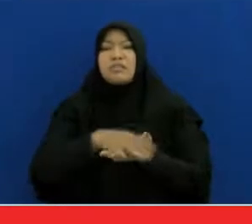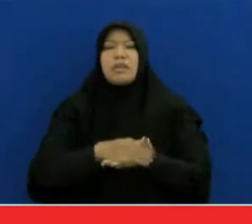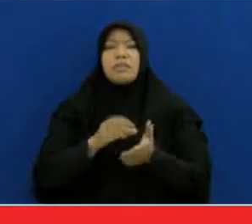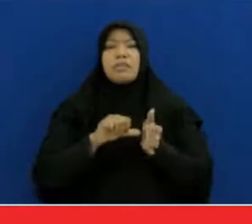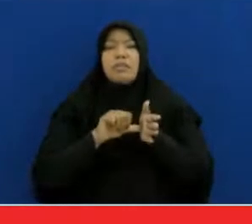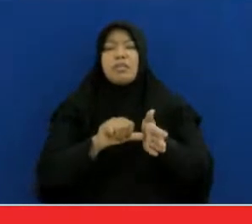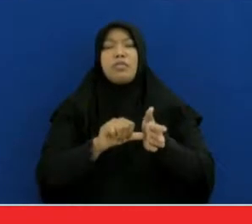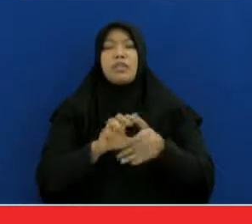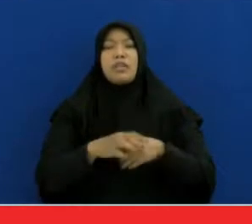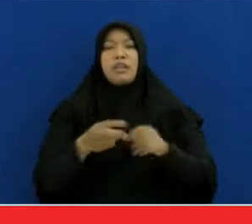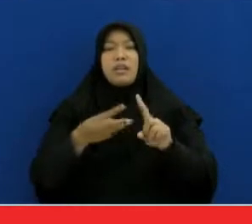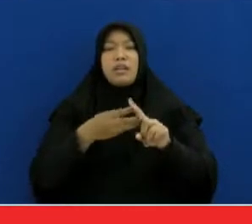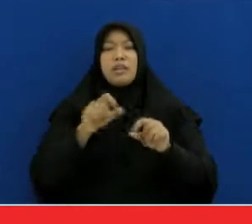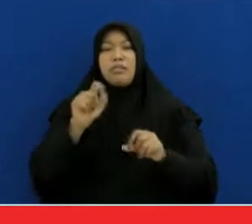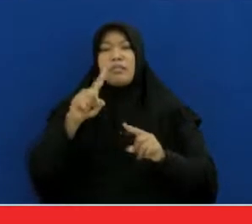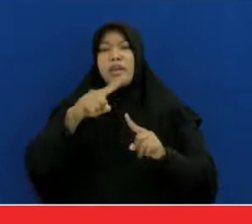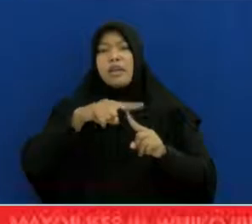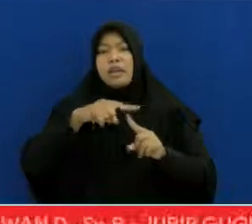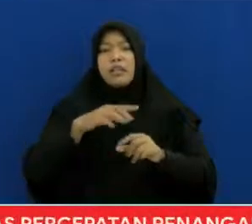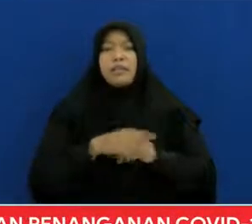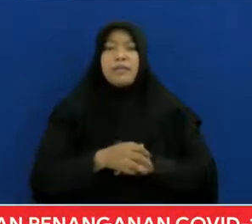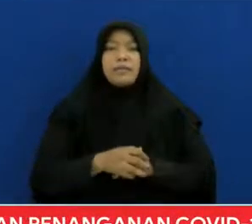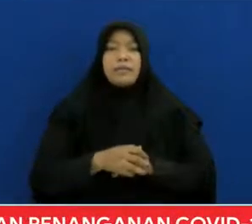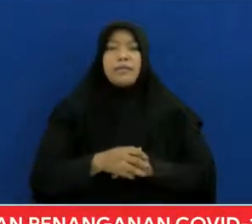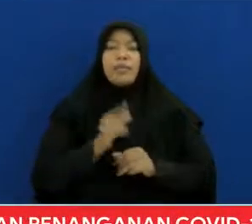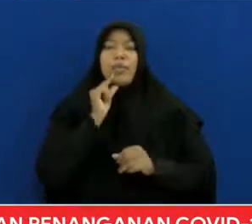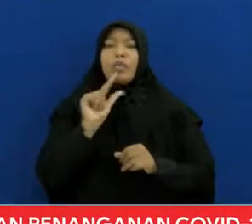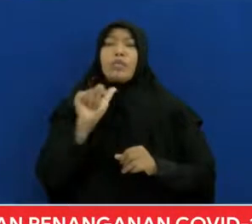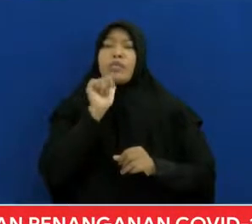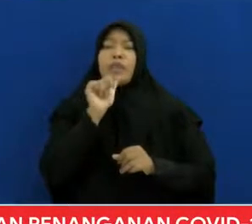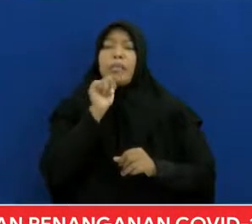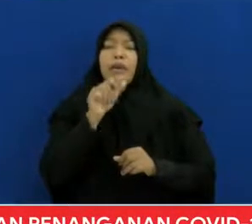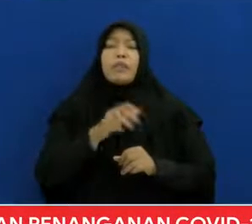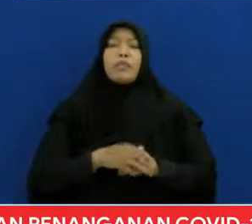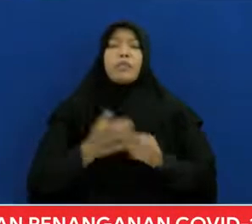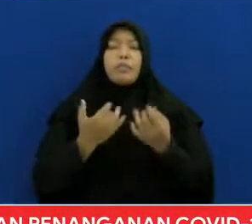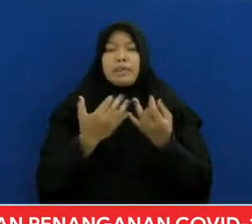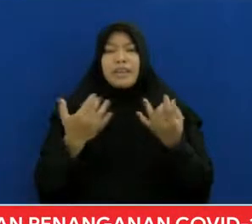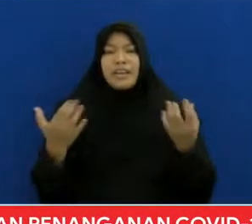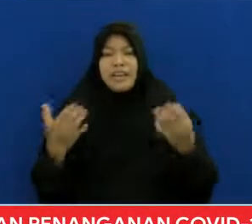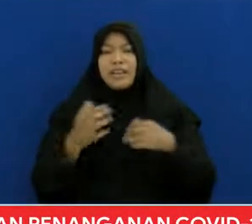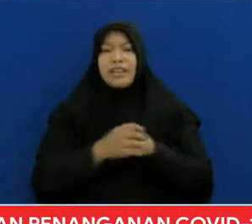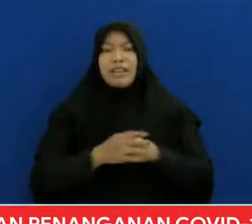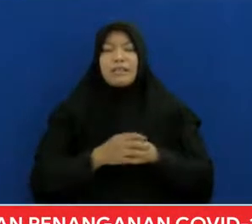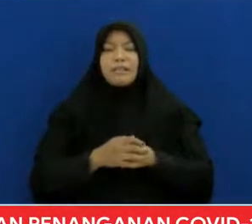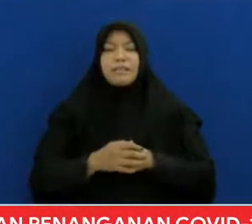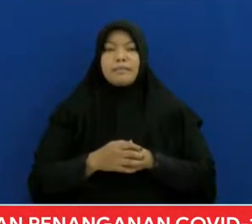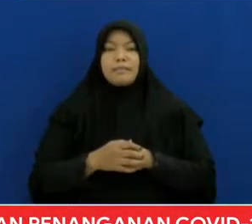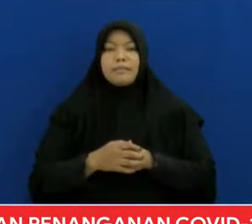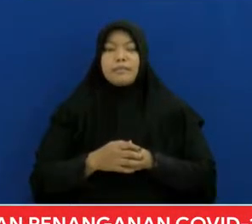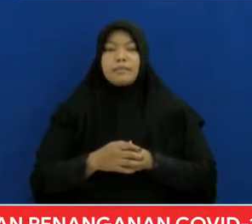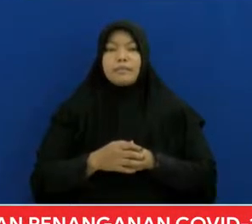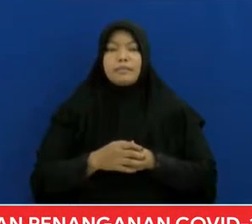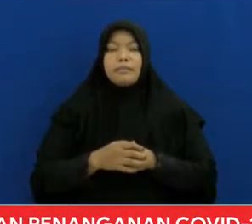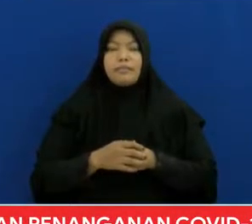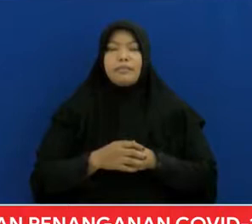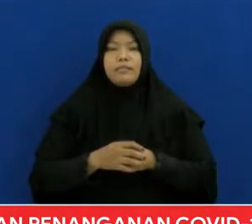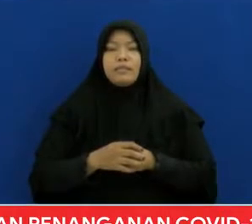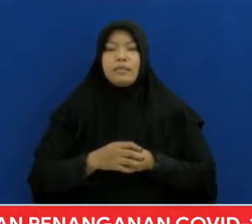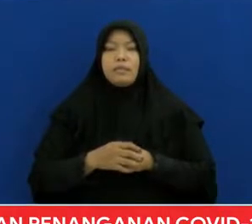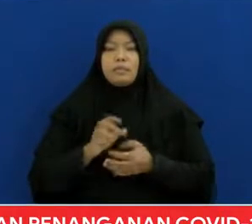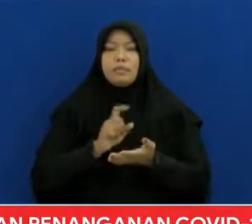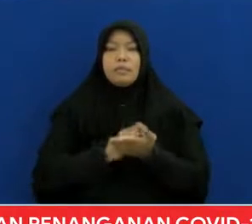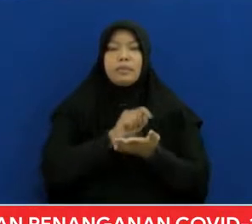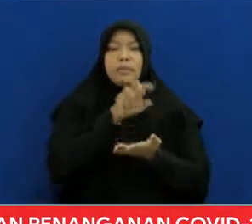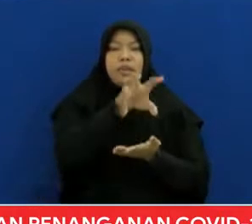dari jaring pengaman sosial untuk masyarakat yang terdampak COVID-19. Untuk penyaluran yang pertama